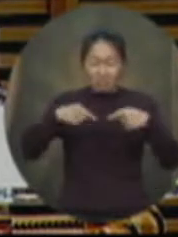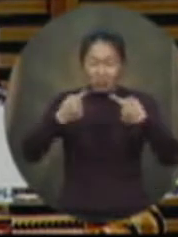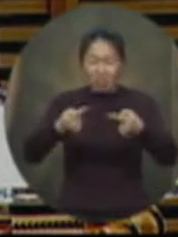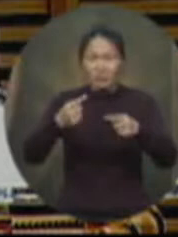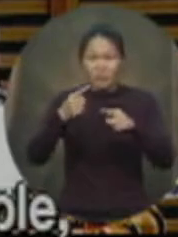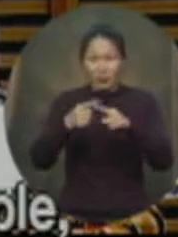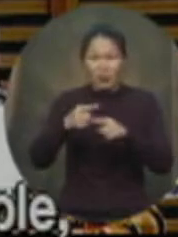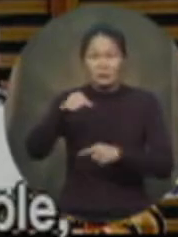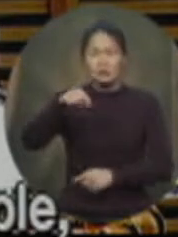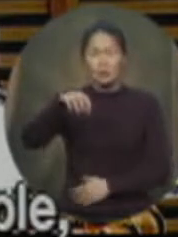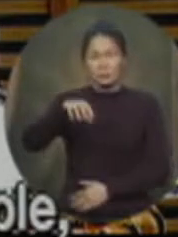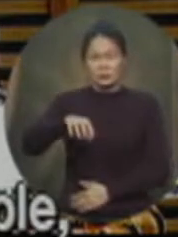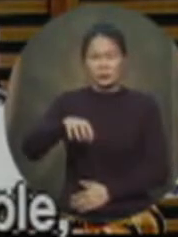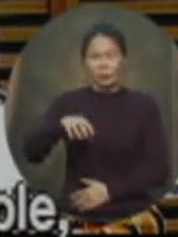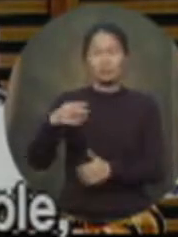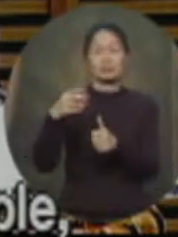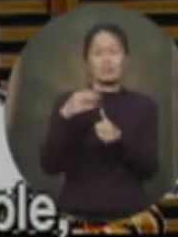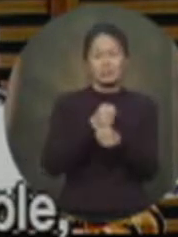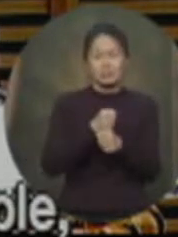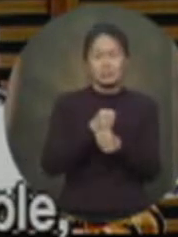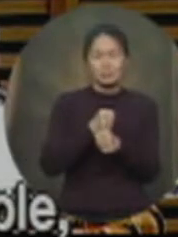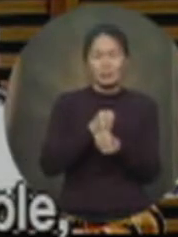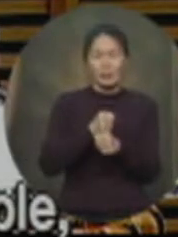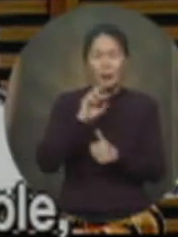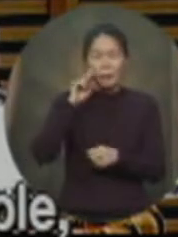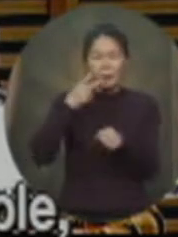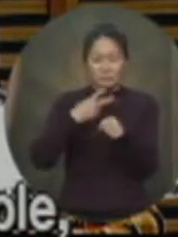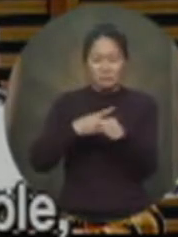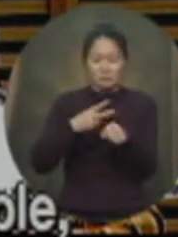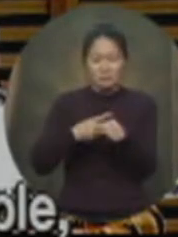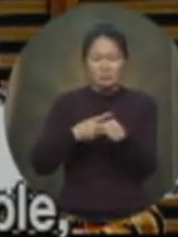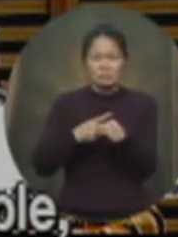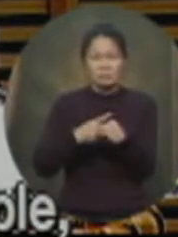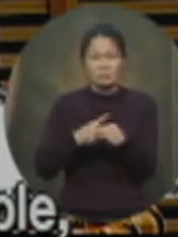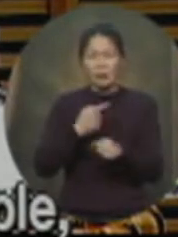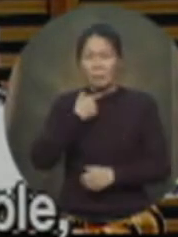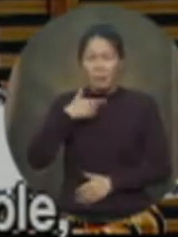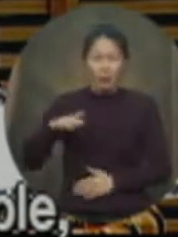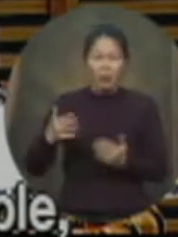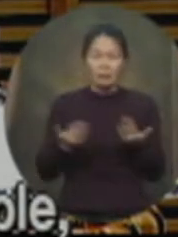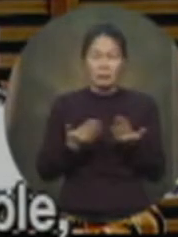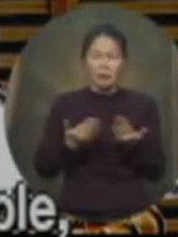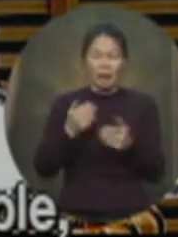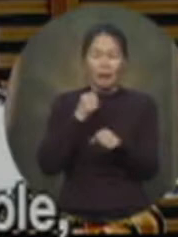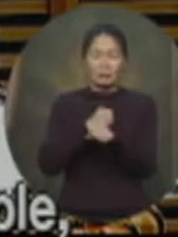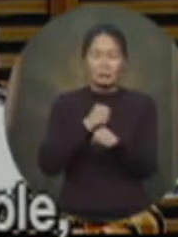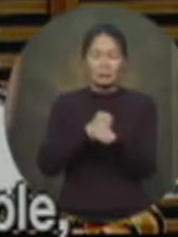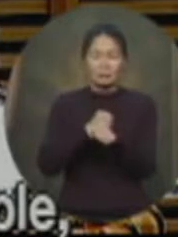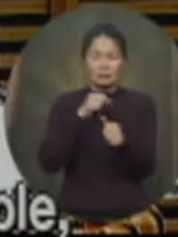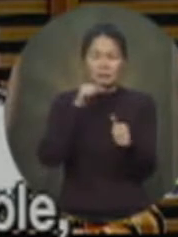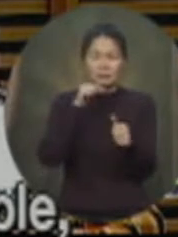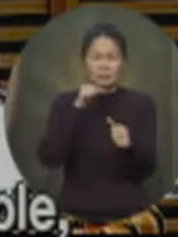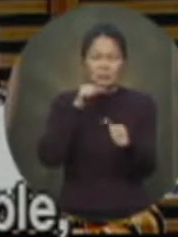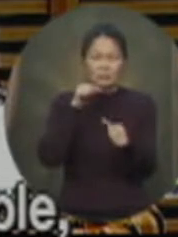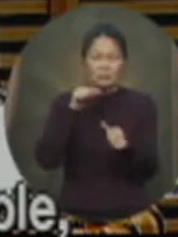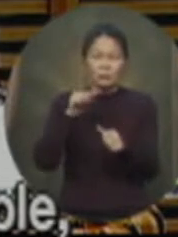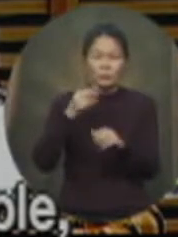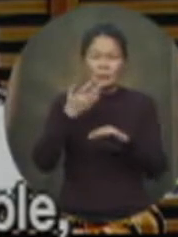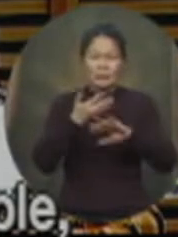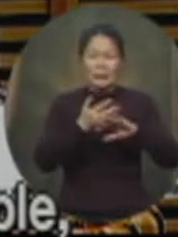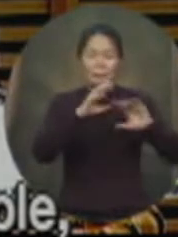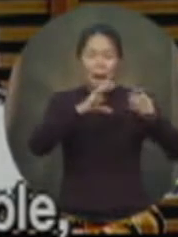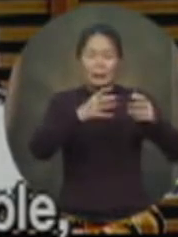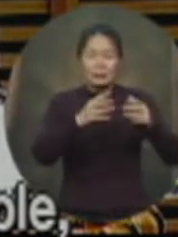거기서 붙잡 입니다 사도 바울의 하지도 않은 일을 했다고 이방인을 성전에 데리고 들어왔다 고 하는